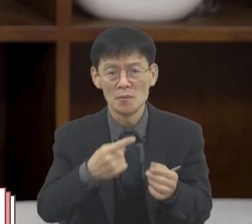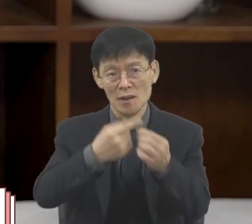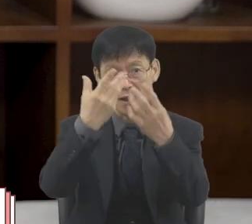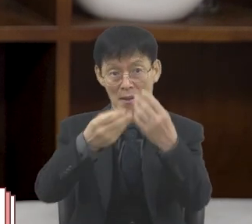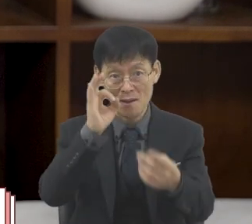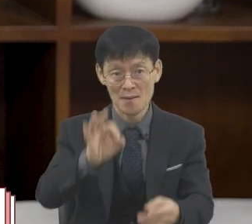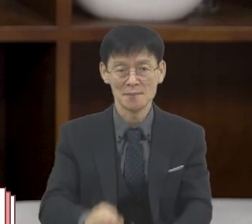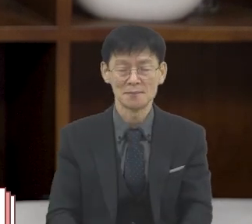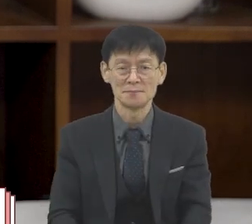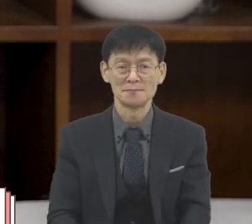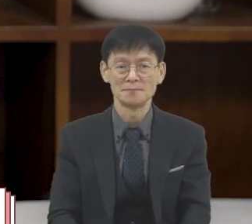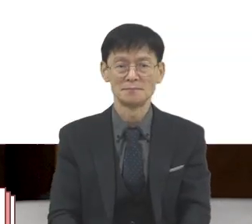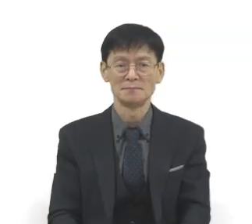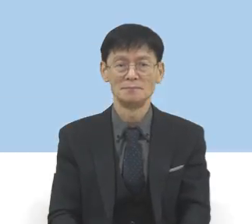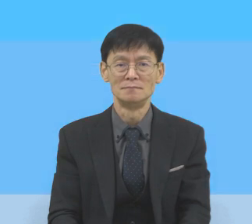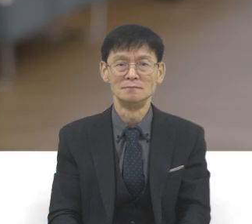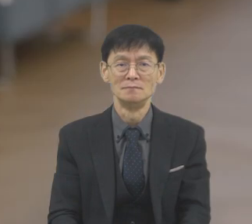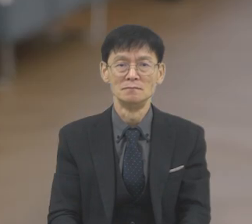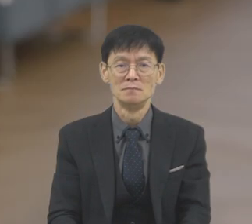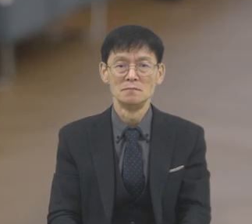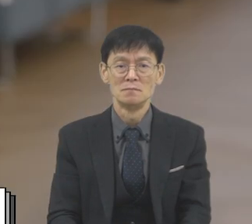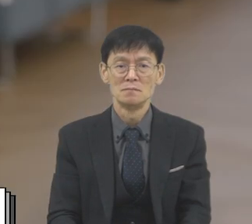번째 사례 보겠습니다.